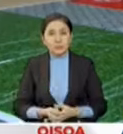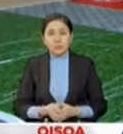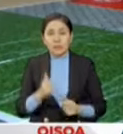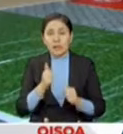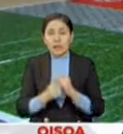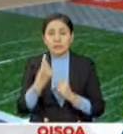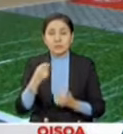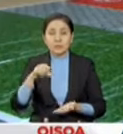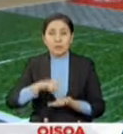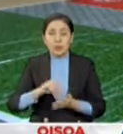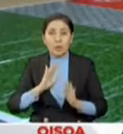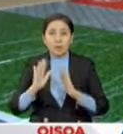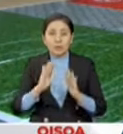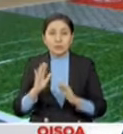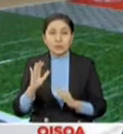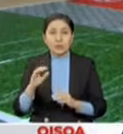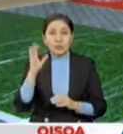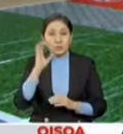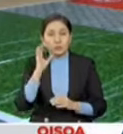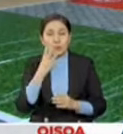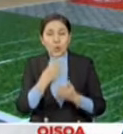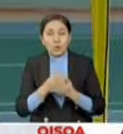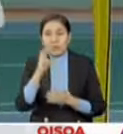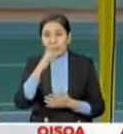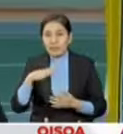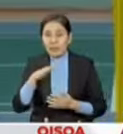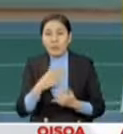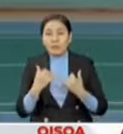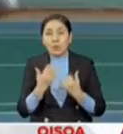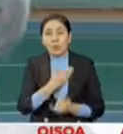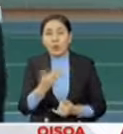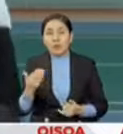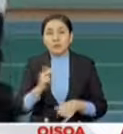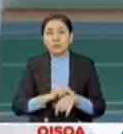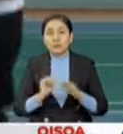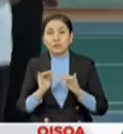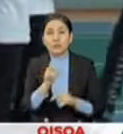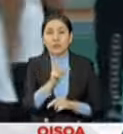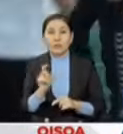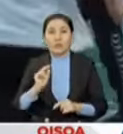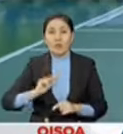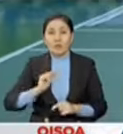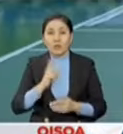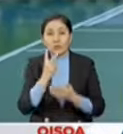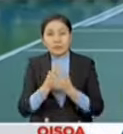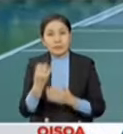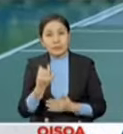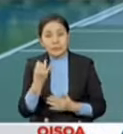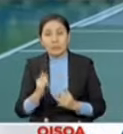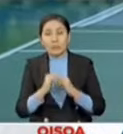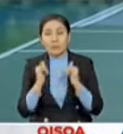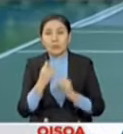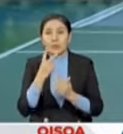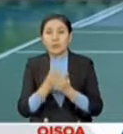bir namoyish yoshlar o'rtasida milliy vatanparvarlik tuyg'ularini kuchaytirish, ularni ichki ishlar organlari faoliyatiga bo'lgan qiziqishini yanada